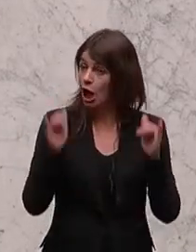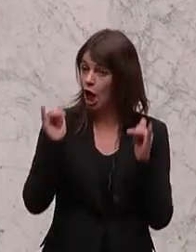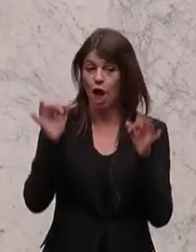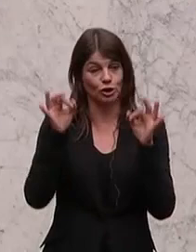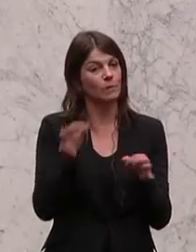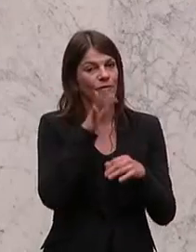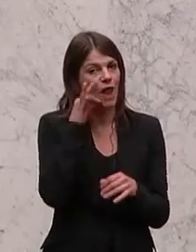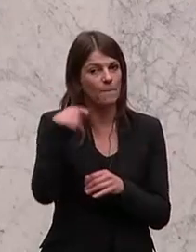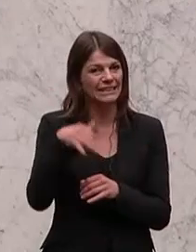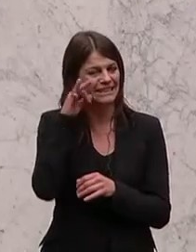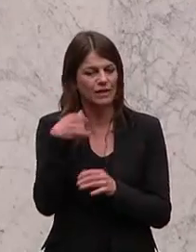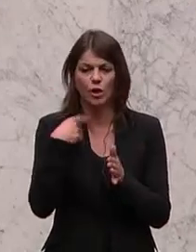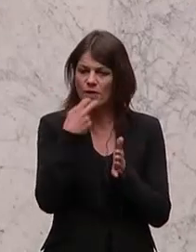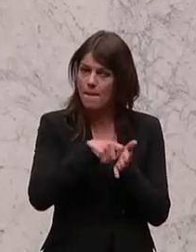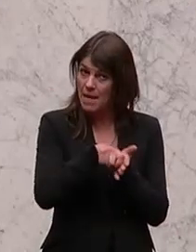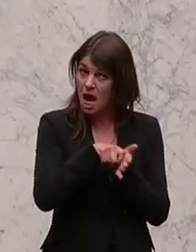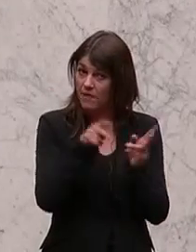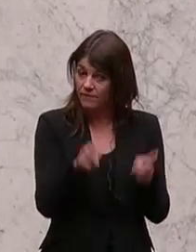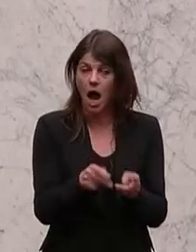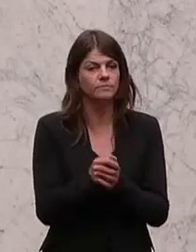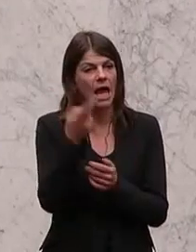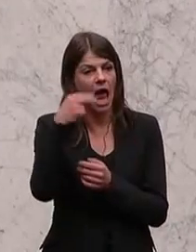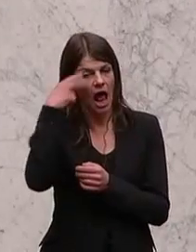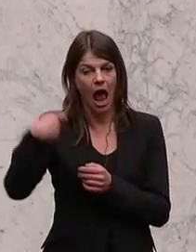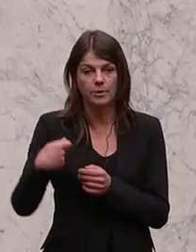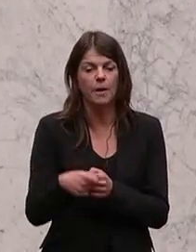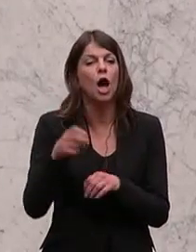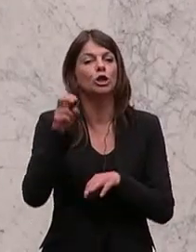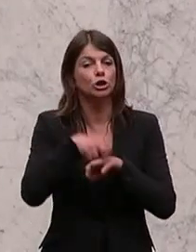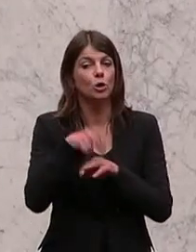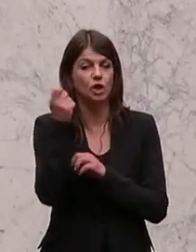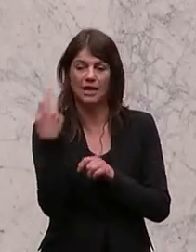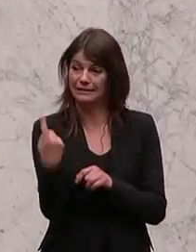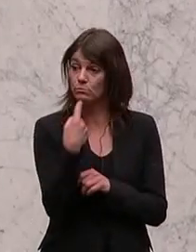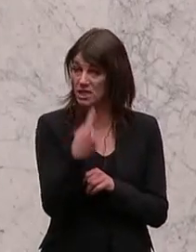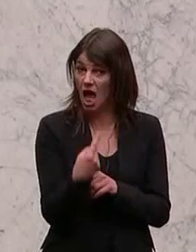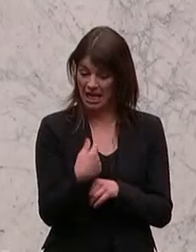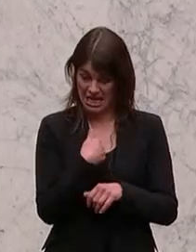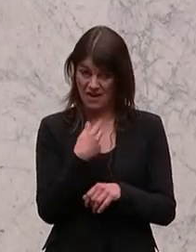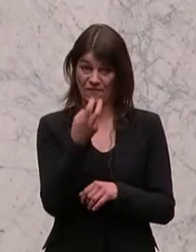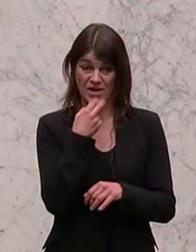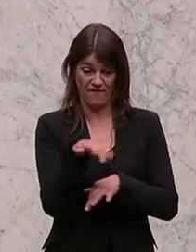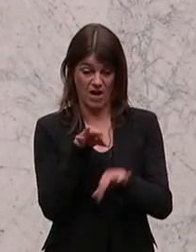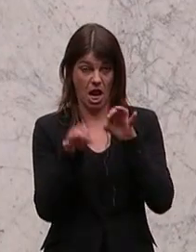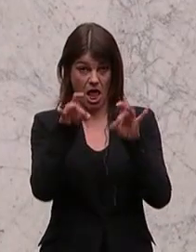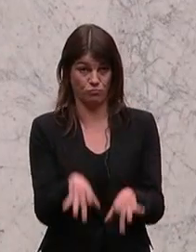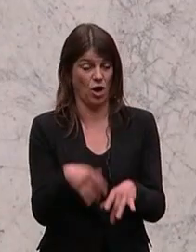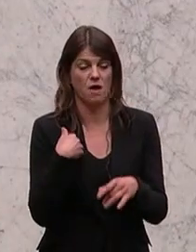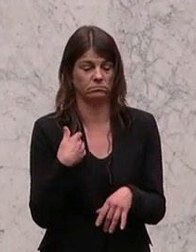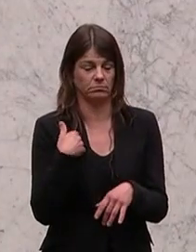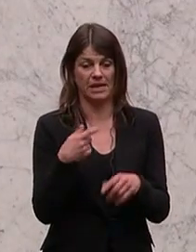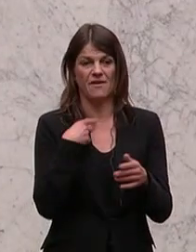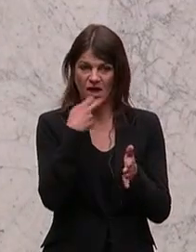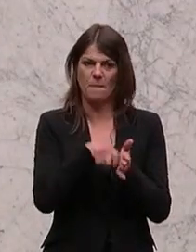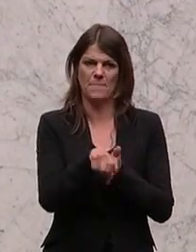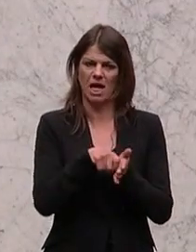ist es, Frau Präsidentin. Ich berichtige tatsächlich. Der Herr Abgeordnete Schmuckenschlager hat behauptet, ich möchte Wahlen abschaffen. Ich